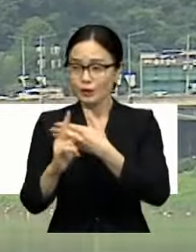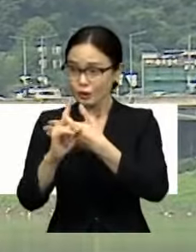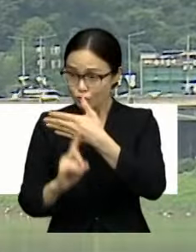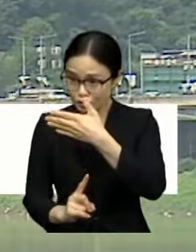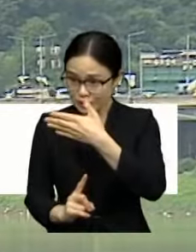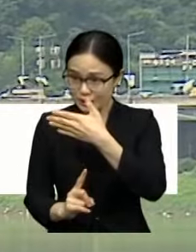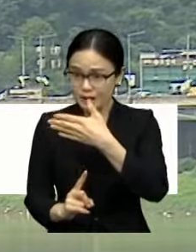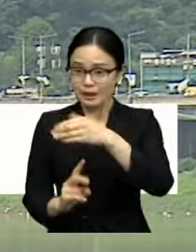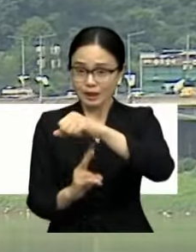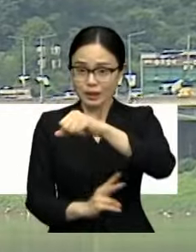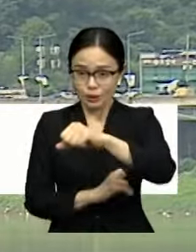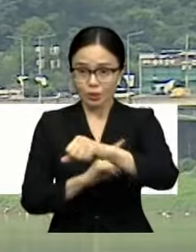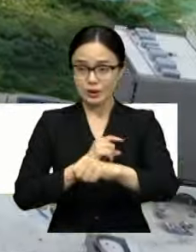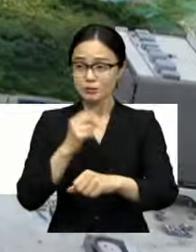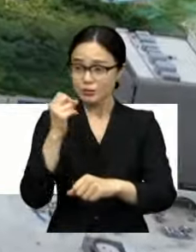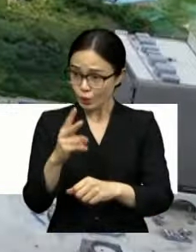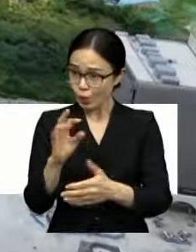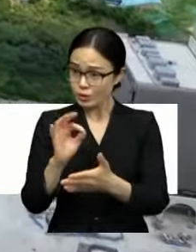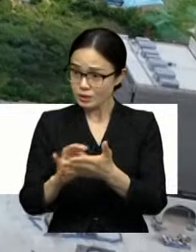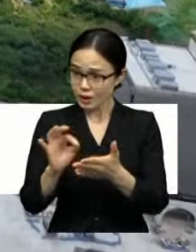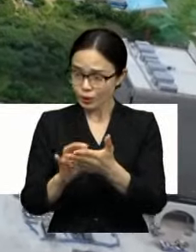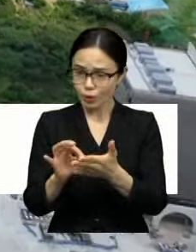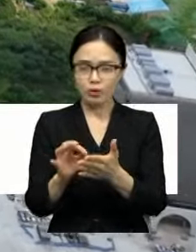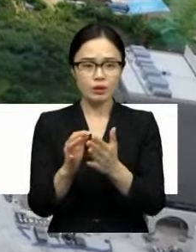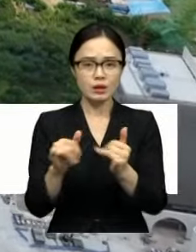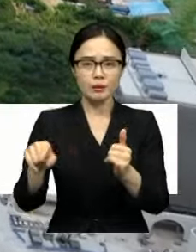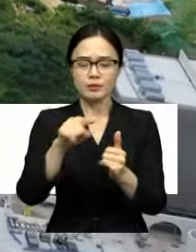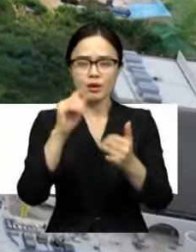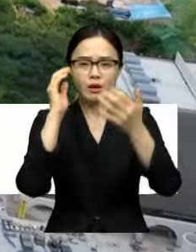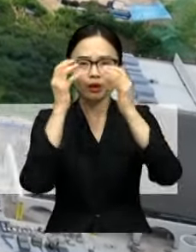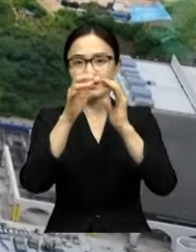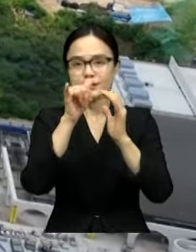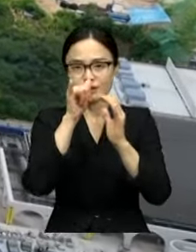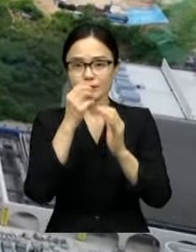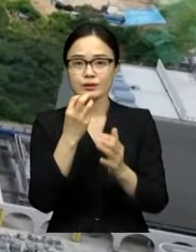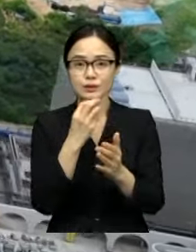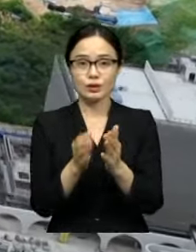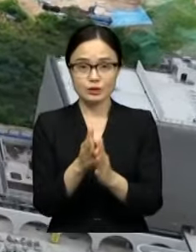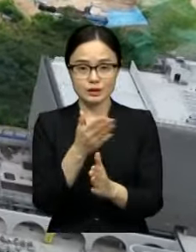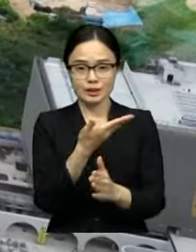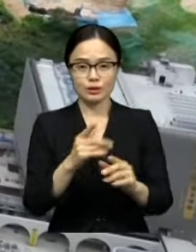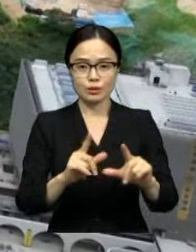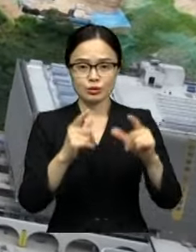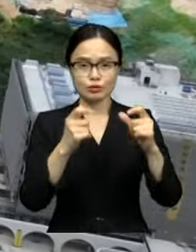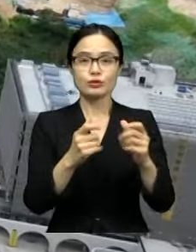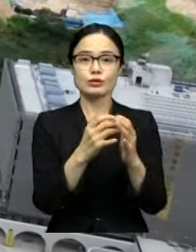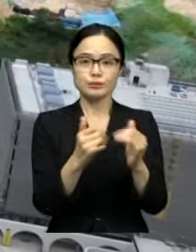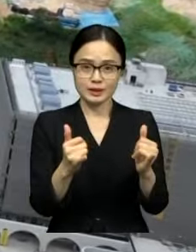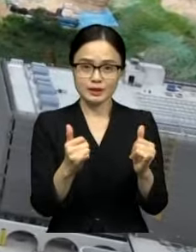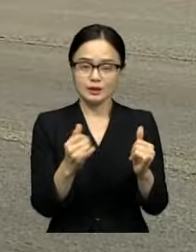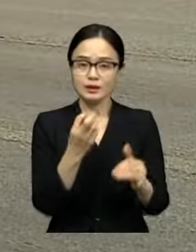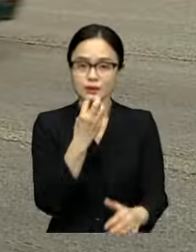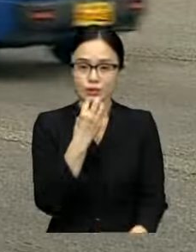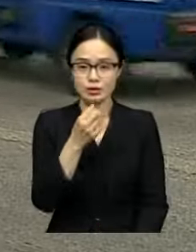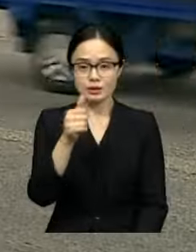줄 수 있다고 주장합니다. 또 서울시와 강동구민이 서울 세종 고속도로 건설